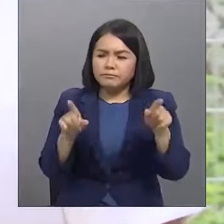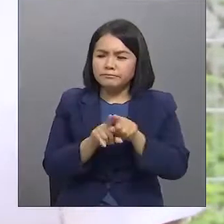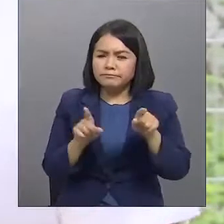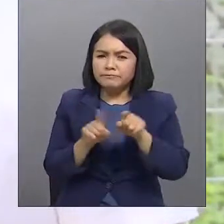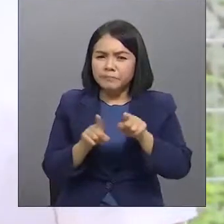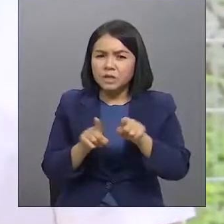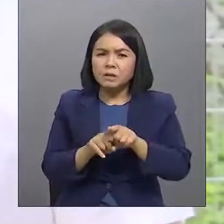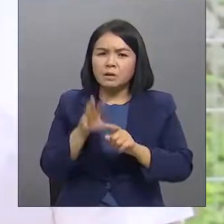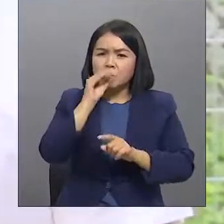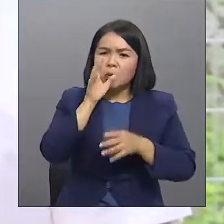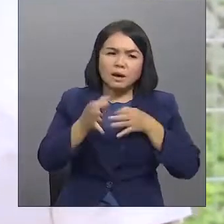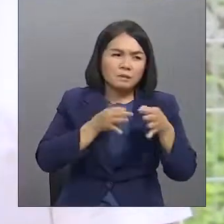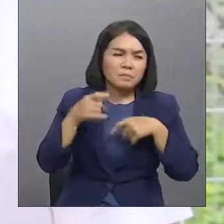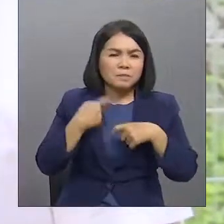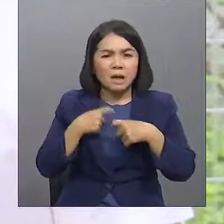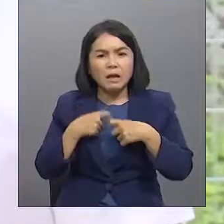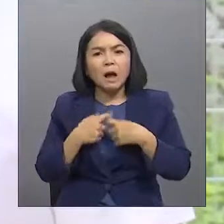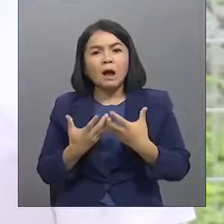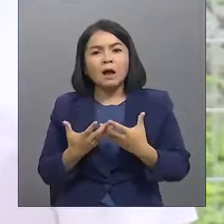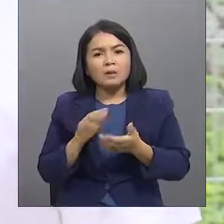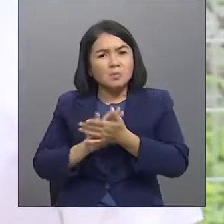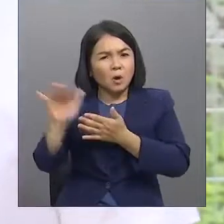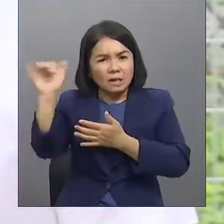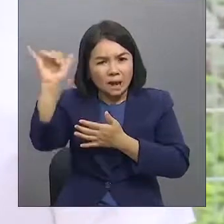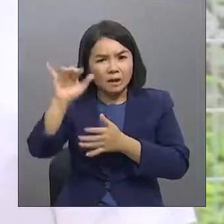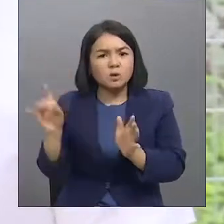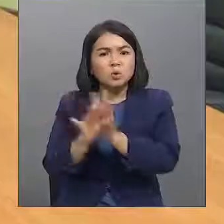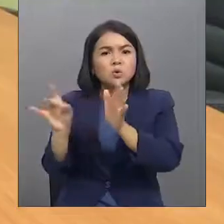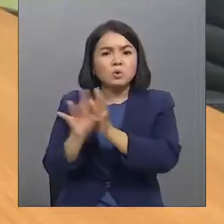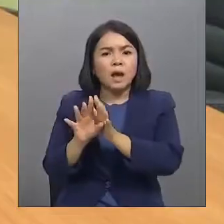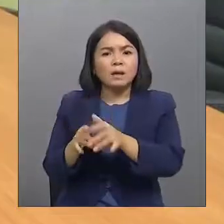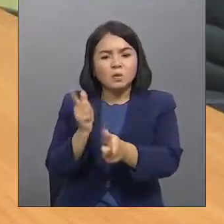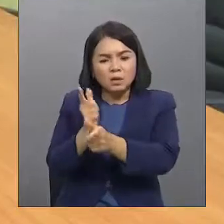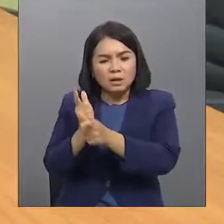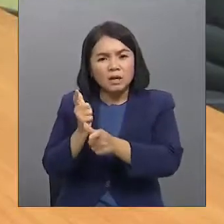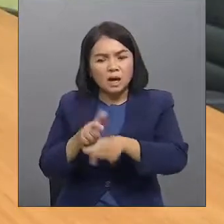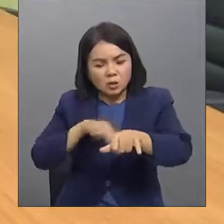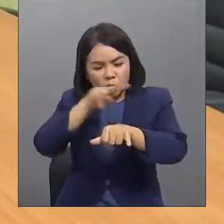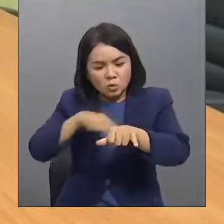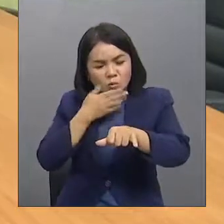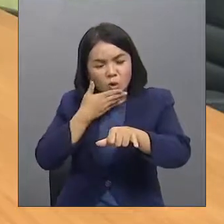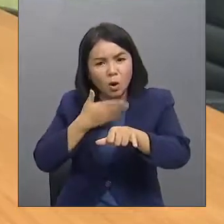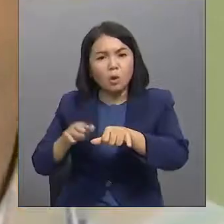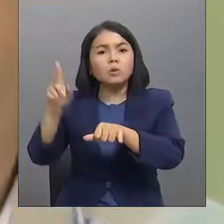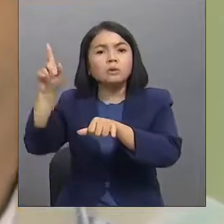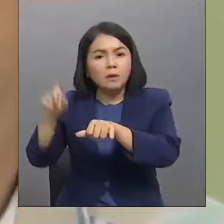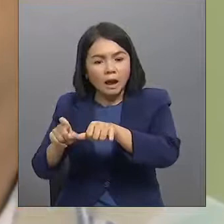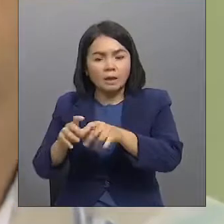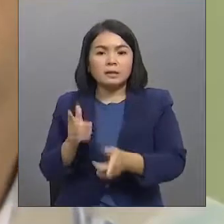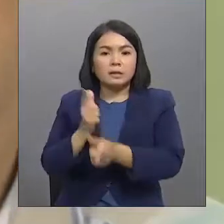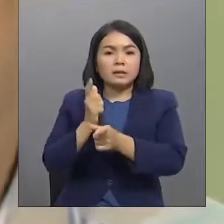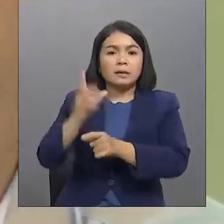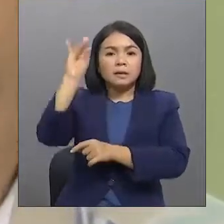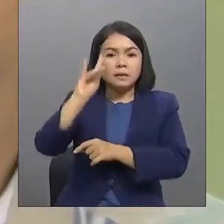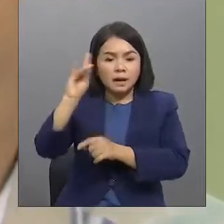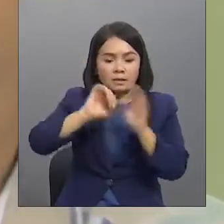มันพูดยากอ่ะมันจะไม่จบจนกว่าเขาจะจากเราไป ปศุสัตว์จังหวัดเชียงใหม่ยอมรับว่าการ